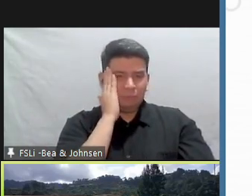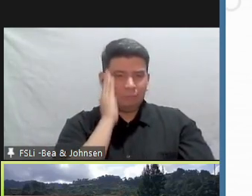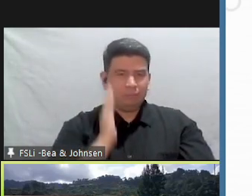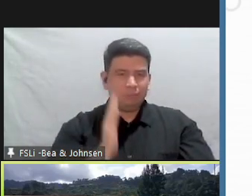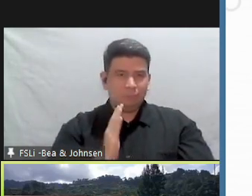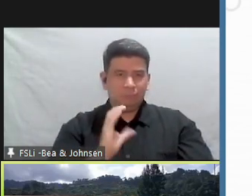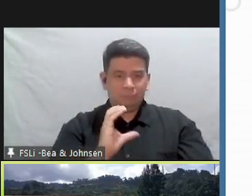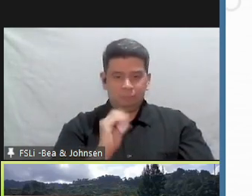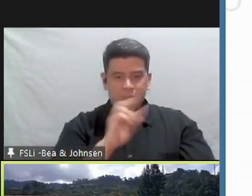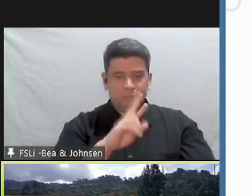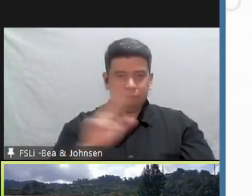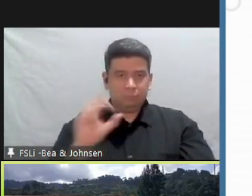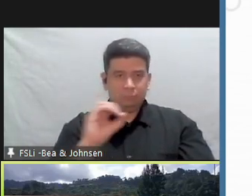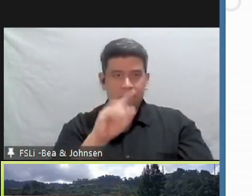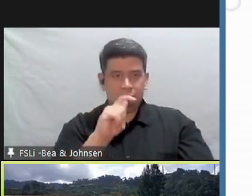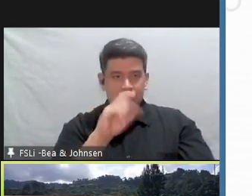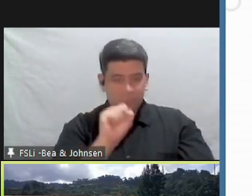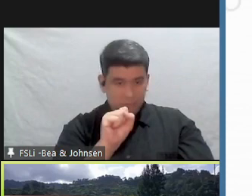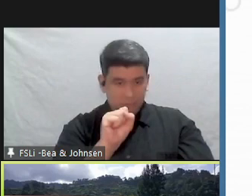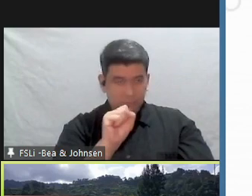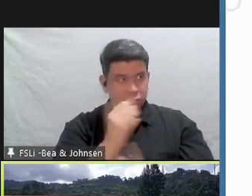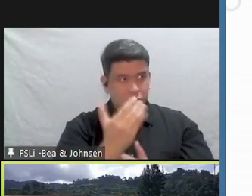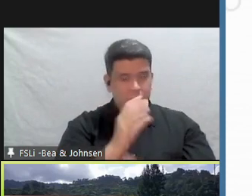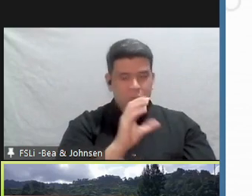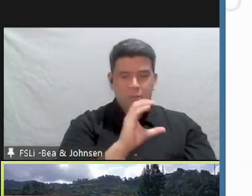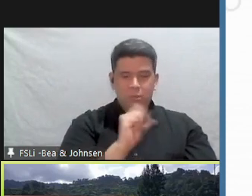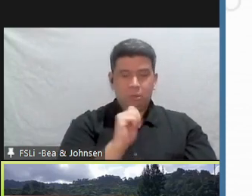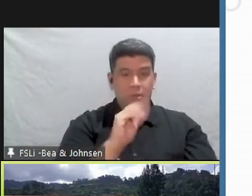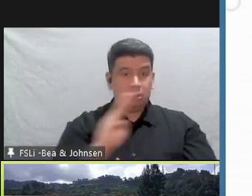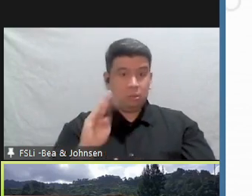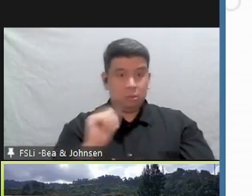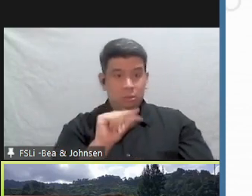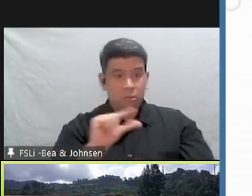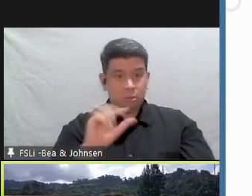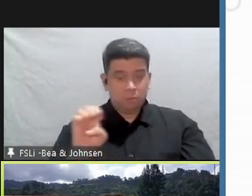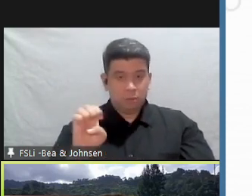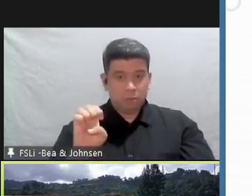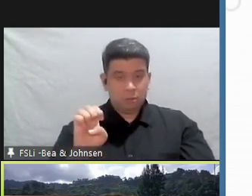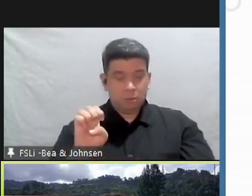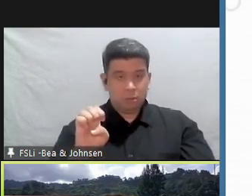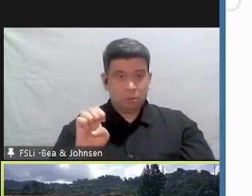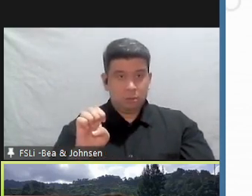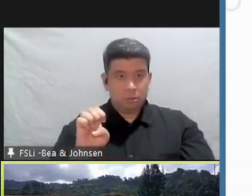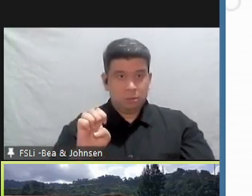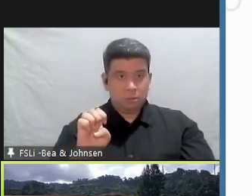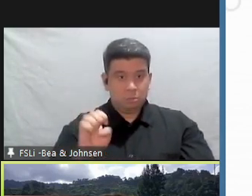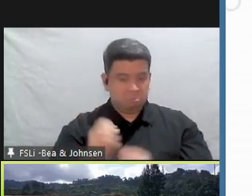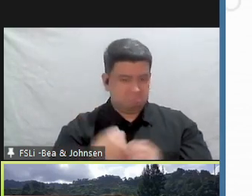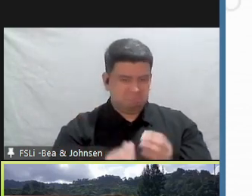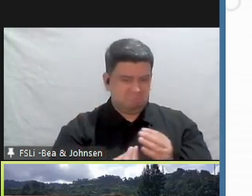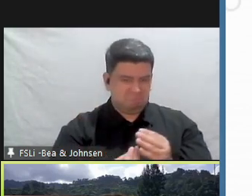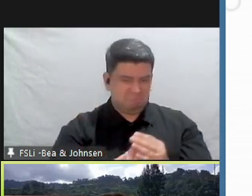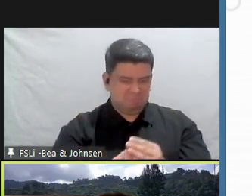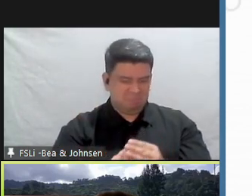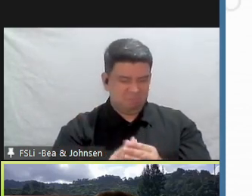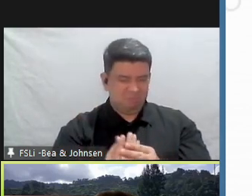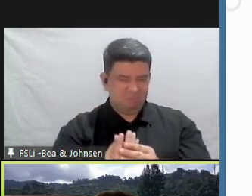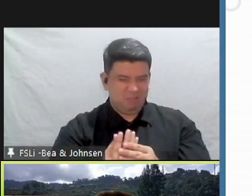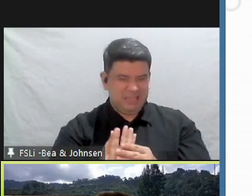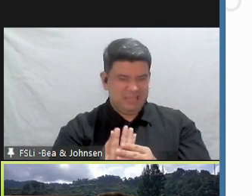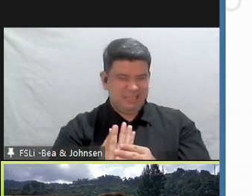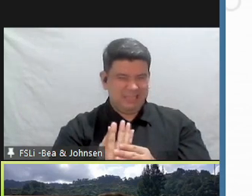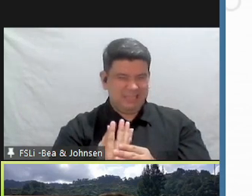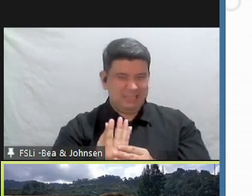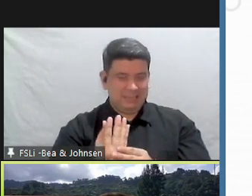or cabbage, na pag hindi mahina ang pagtubo nito, o kaya